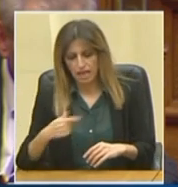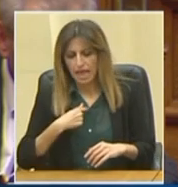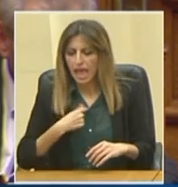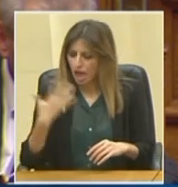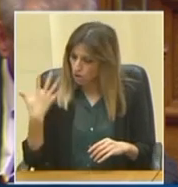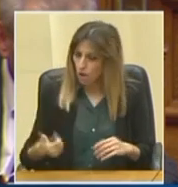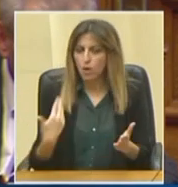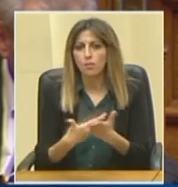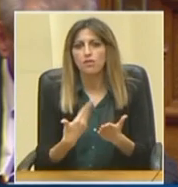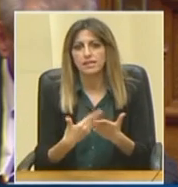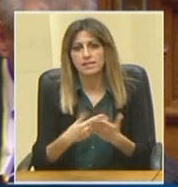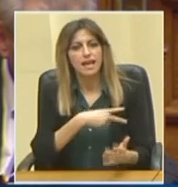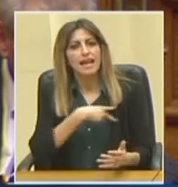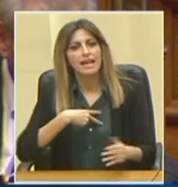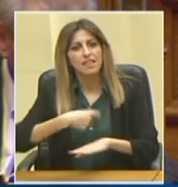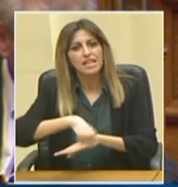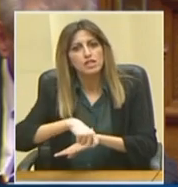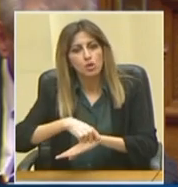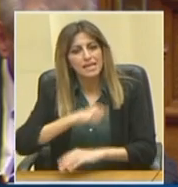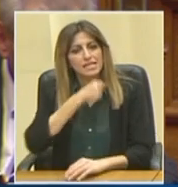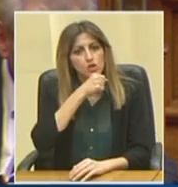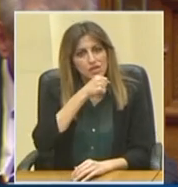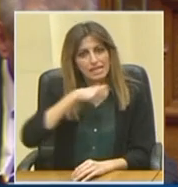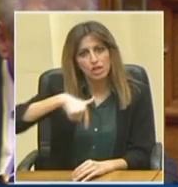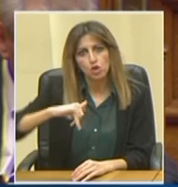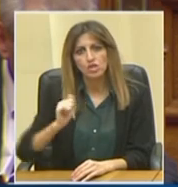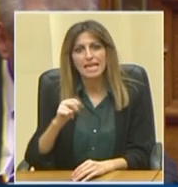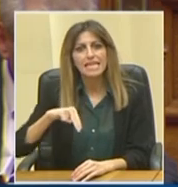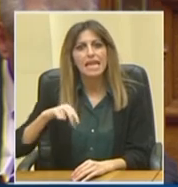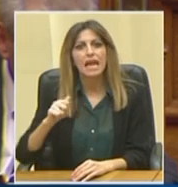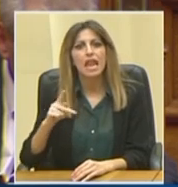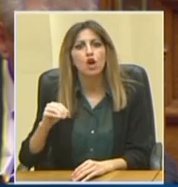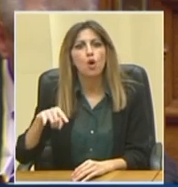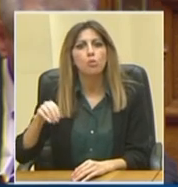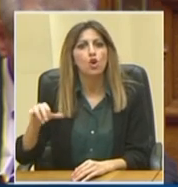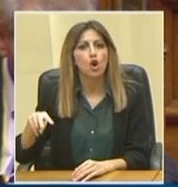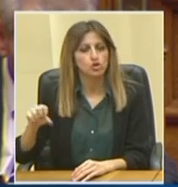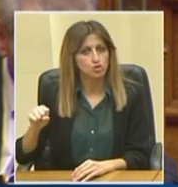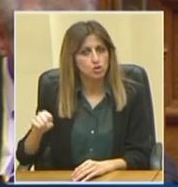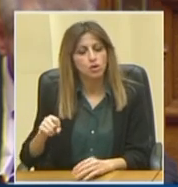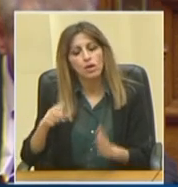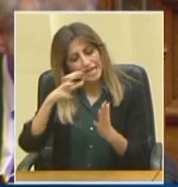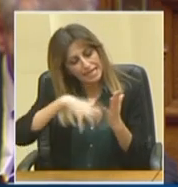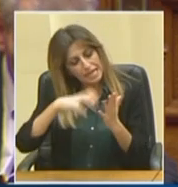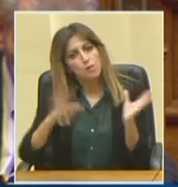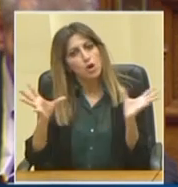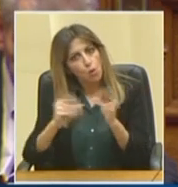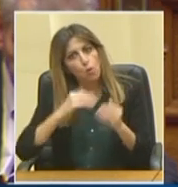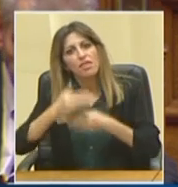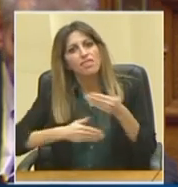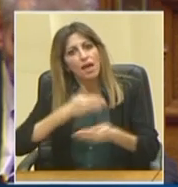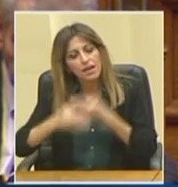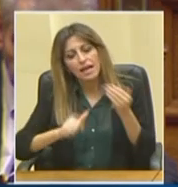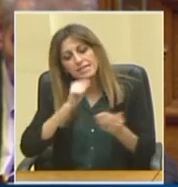της νομικής Κωνσταντίνου Γιαννακόπουλου επί της διαδικασίας της συνταγματικής αναθεώρησης